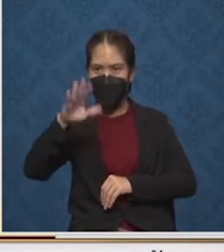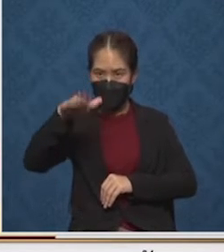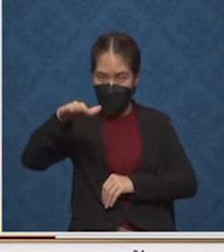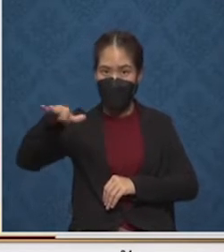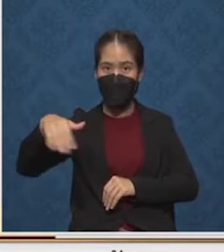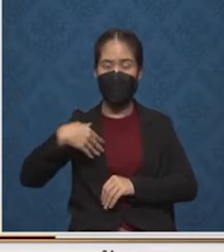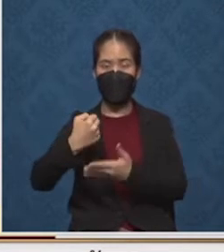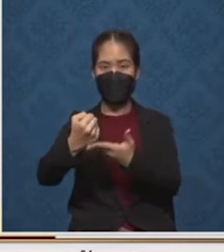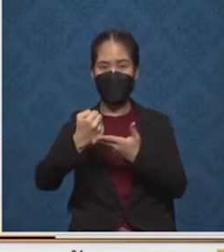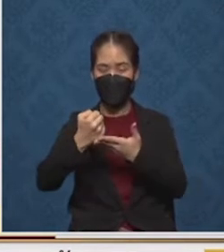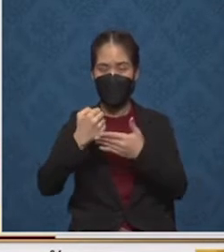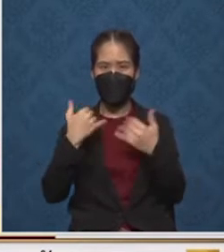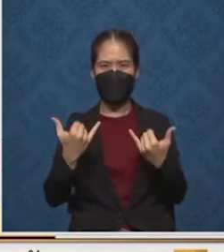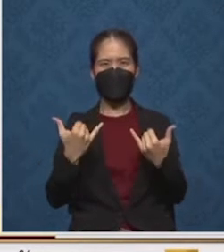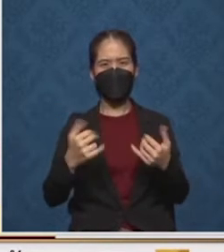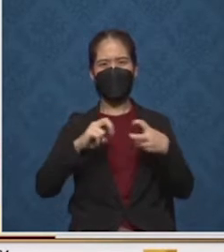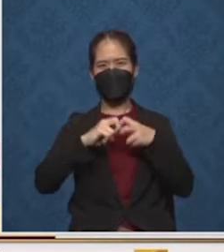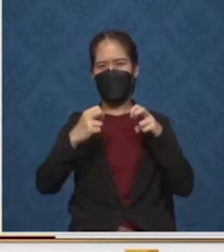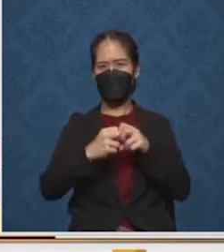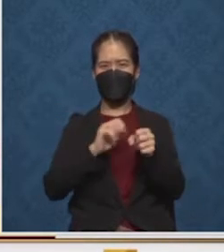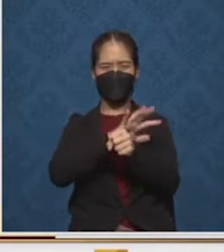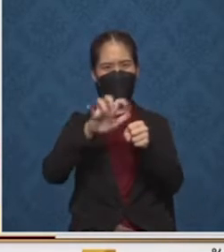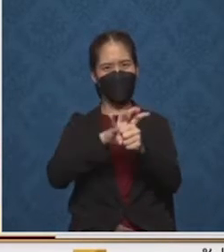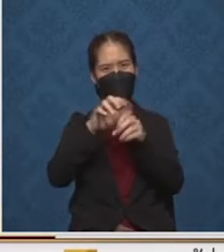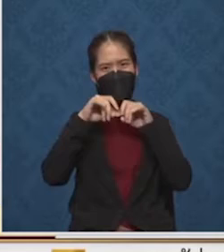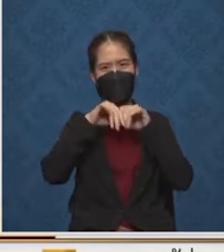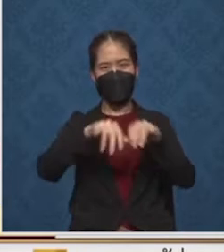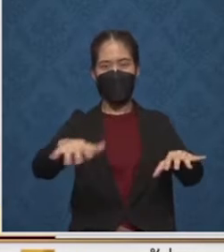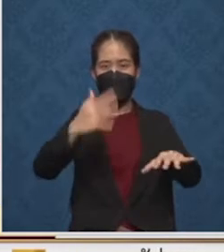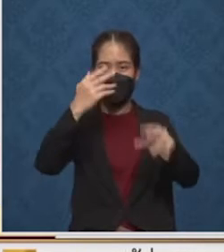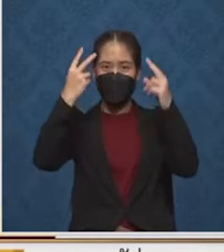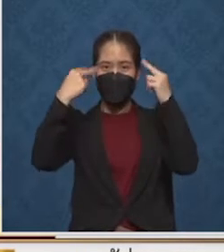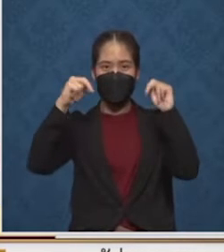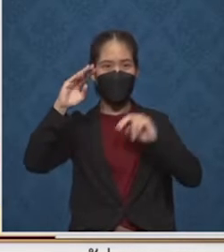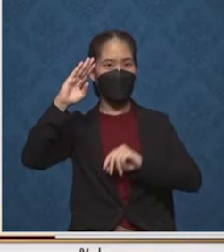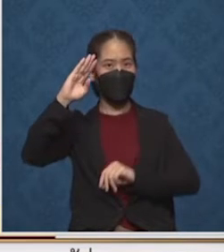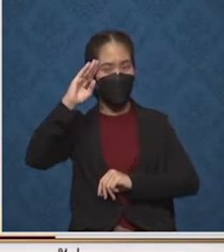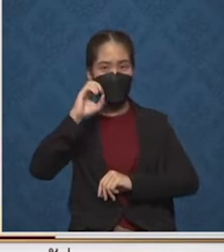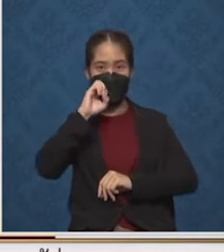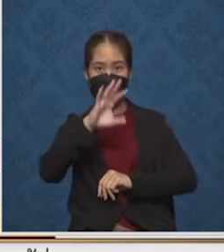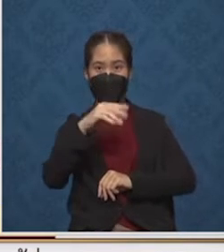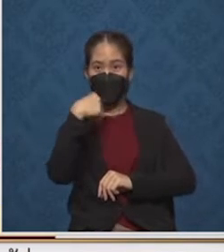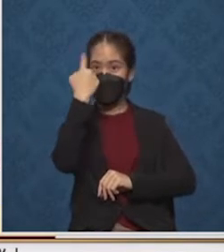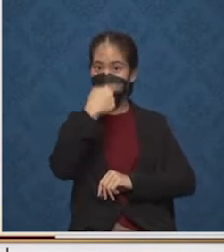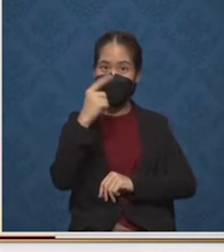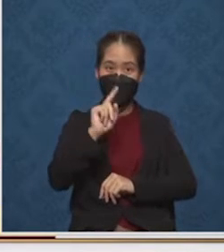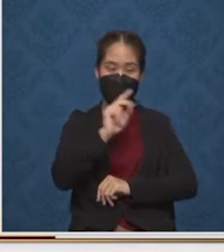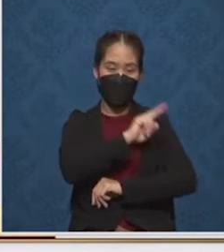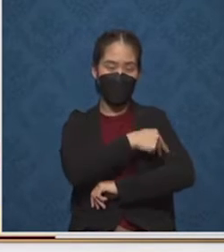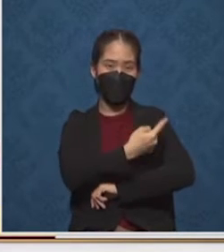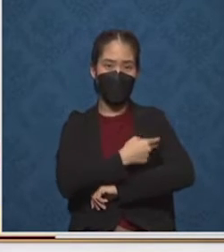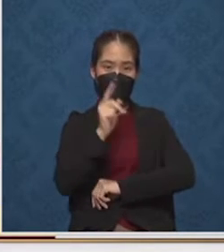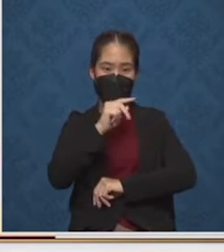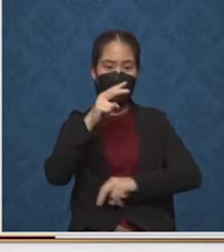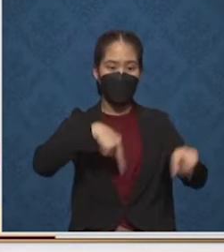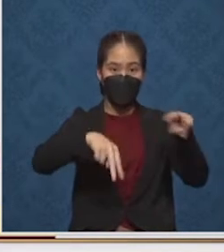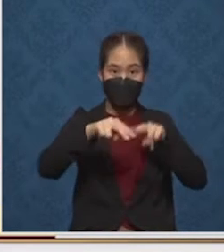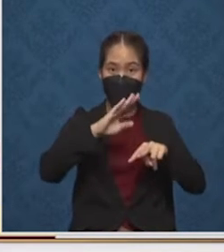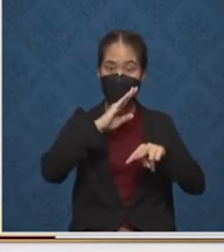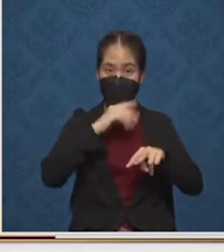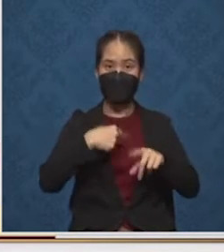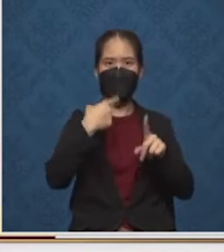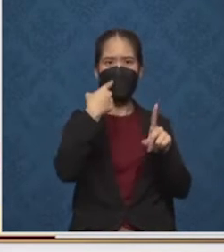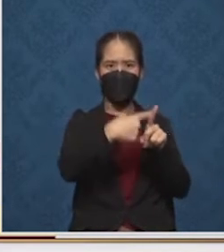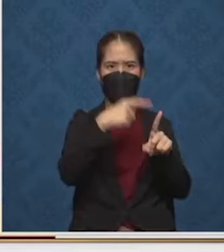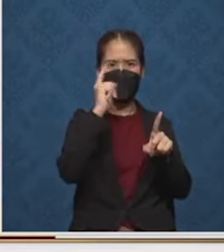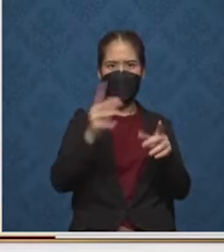หน่อยขณะนี้มันเป็นคอขวดมากเพราะมาตรการของพลเอกประยุทธ์ที่ออกมาว่าลงมาในตรวจเนี่ยต้องรับการรักษาฆ่า